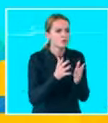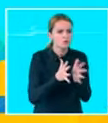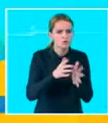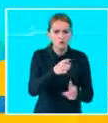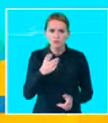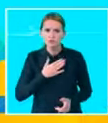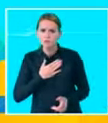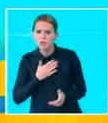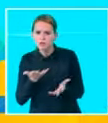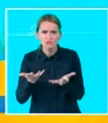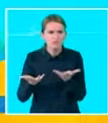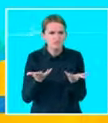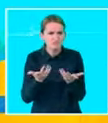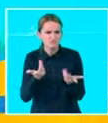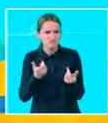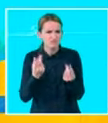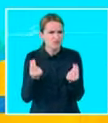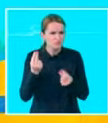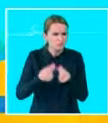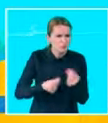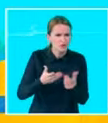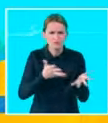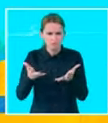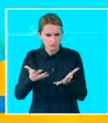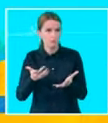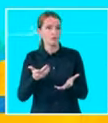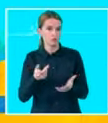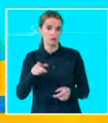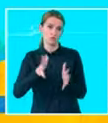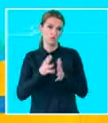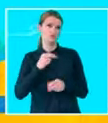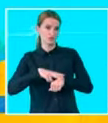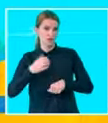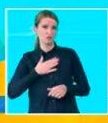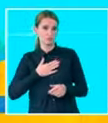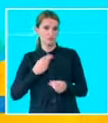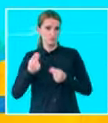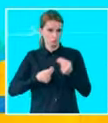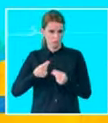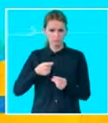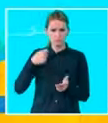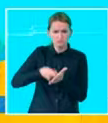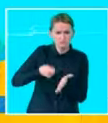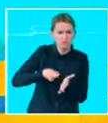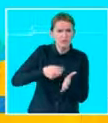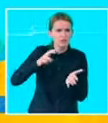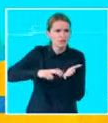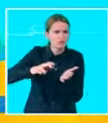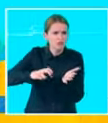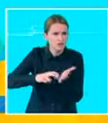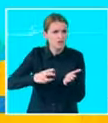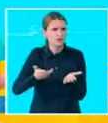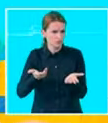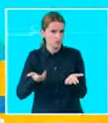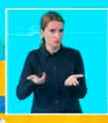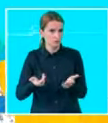живеят заедно, те работят, те плащат своите данъци, така че за мен единственият критерий би бил добър гражданин ли си или не си.